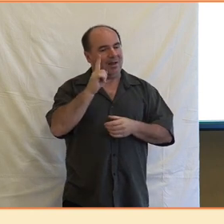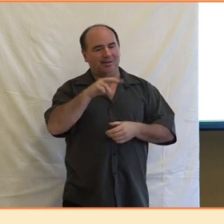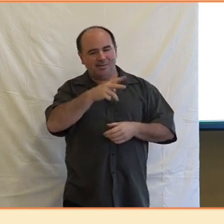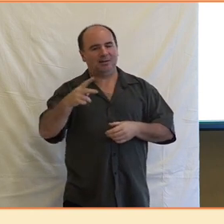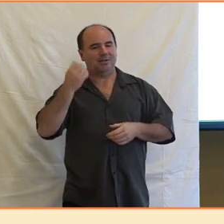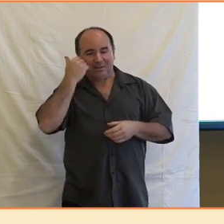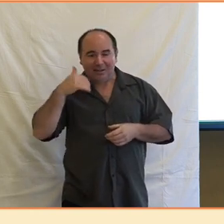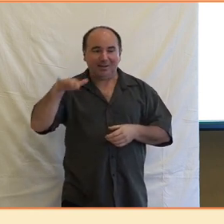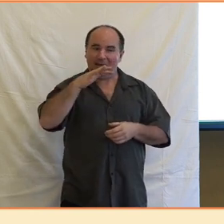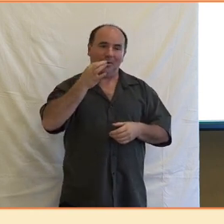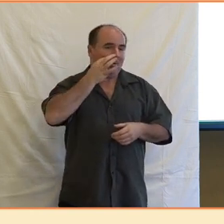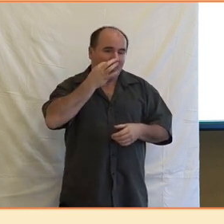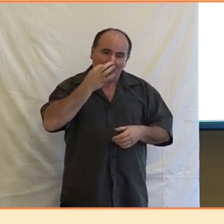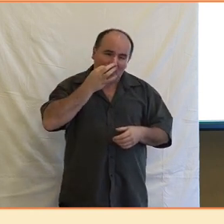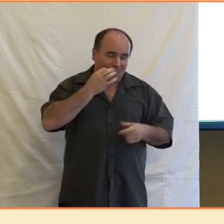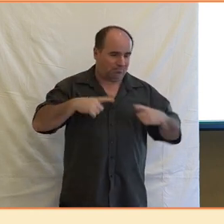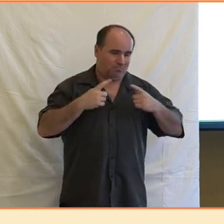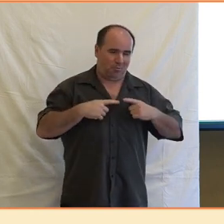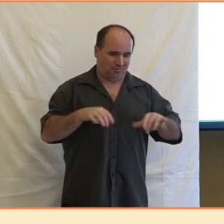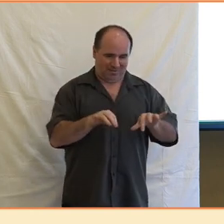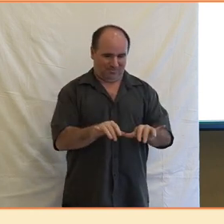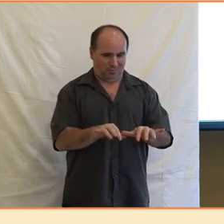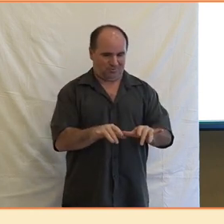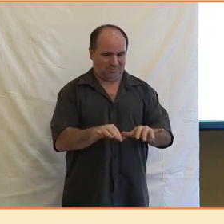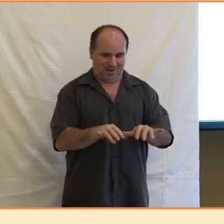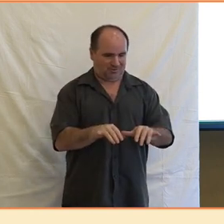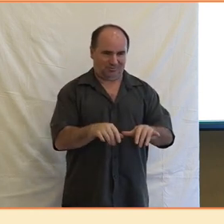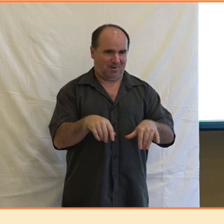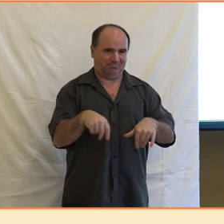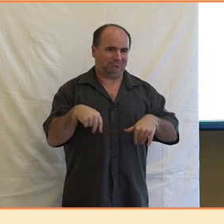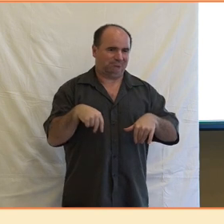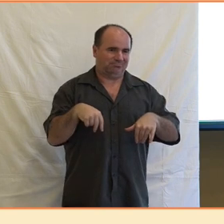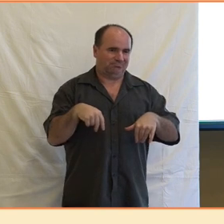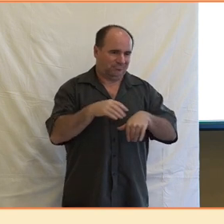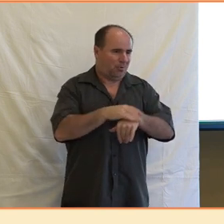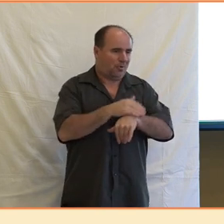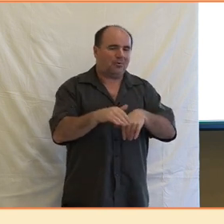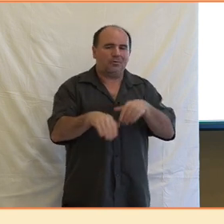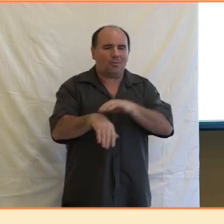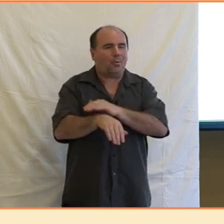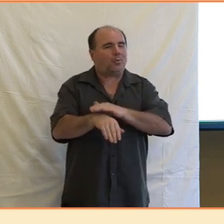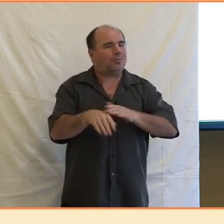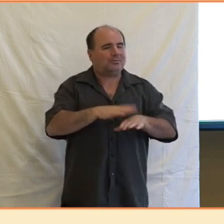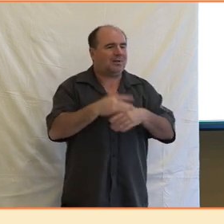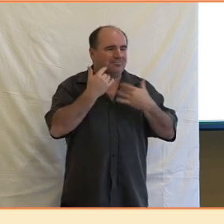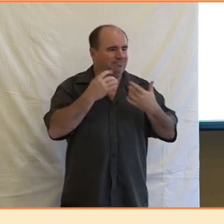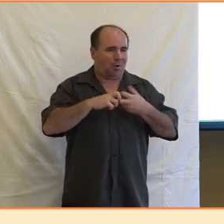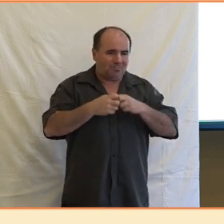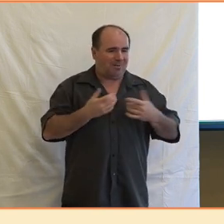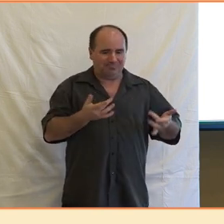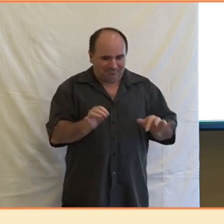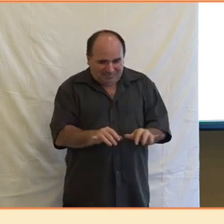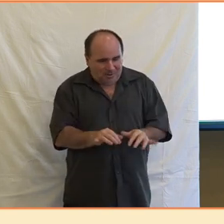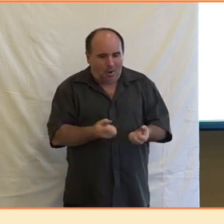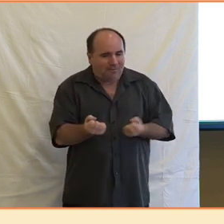samozřejmě je pravda, ale některé technologie, pokud nejsou správně připraveny, tak samozřejmě mohou naopak ten problém